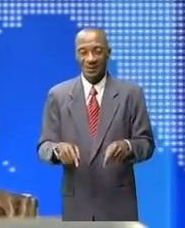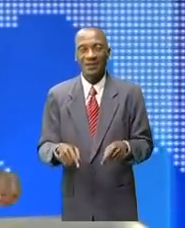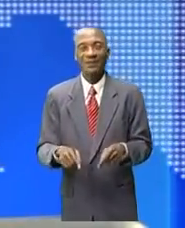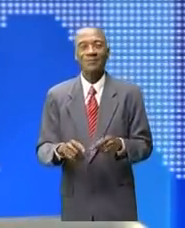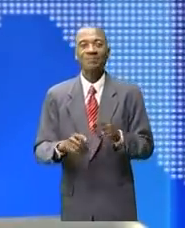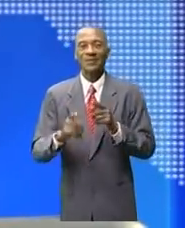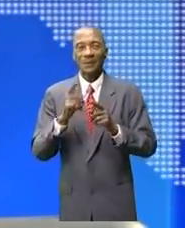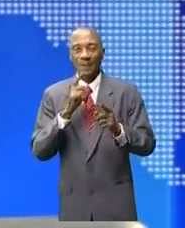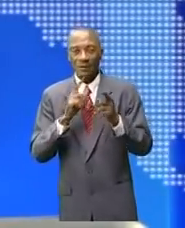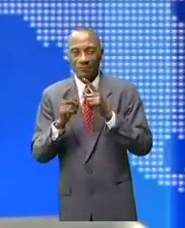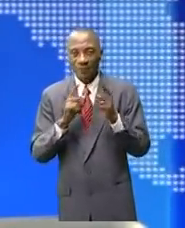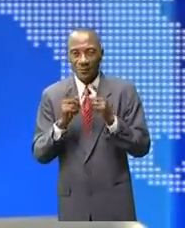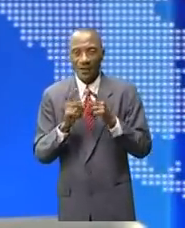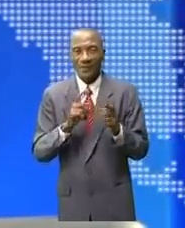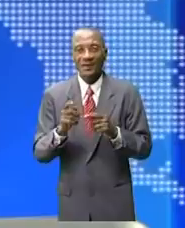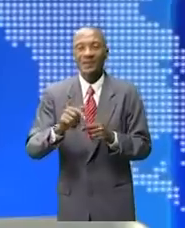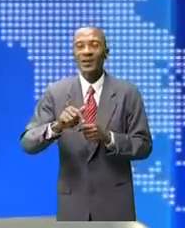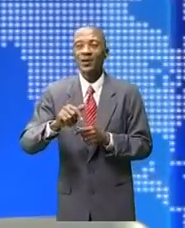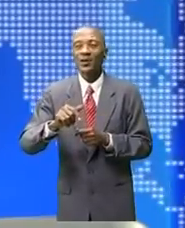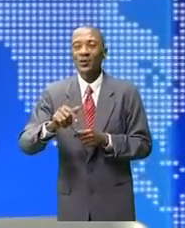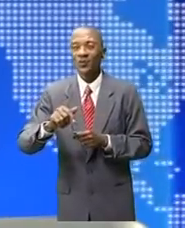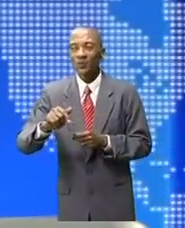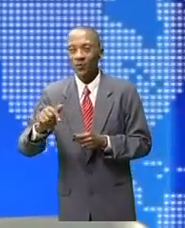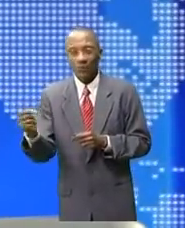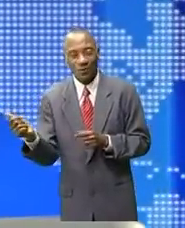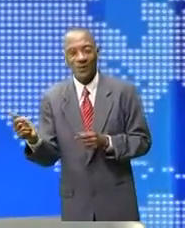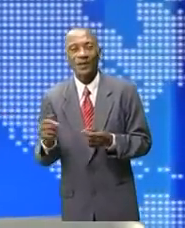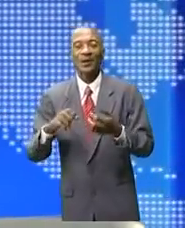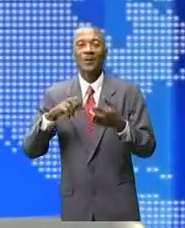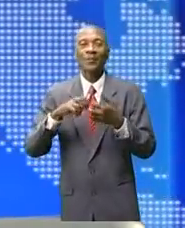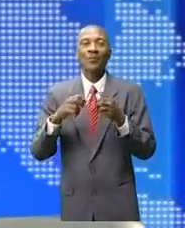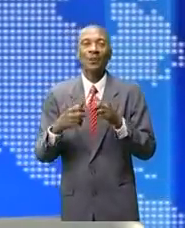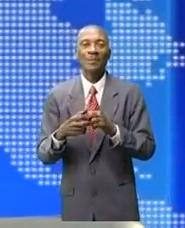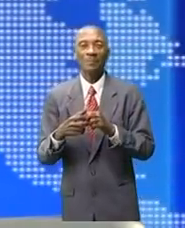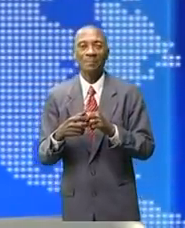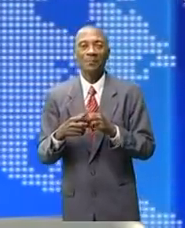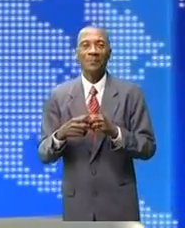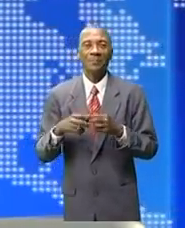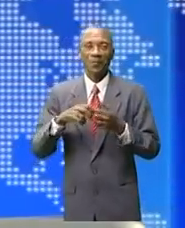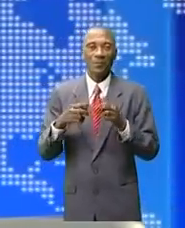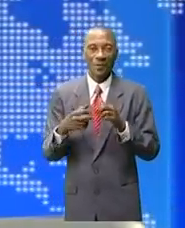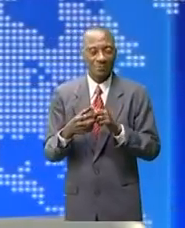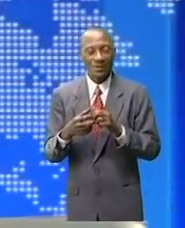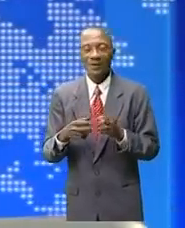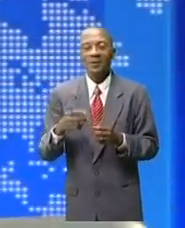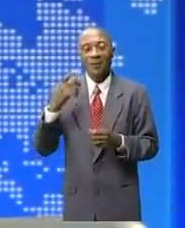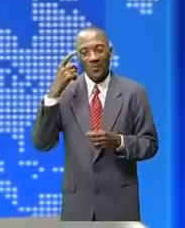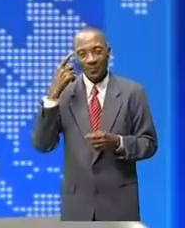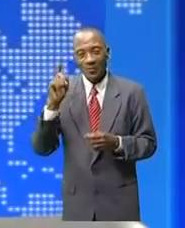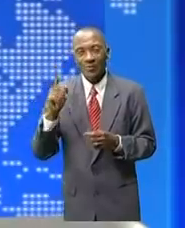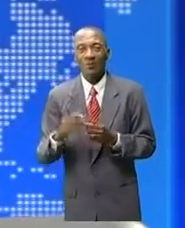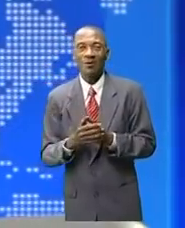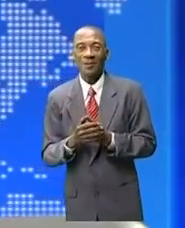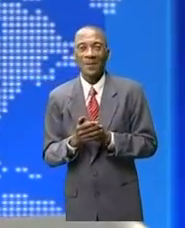très avancé, une situation déplorable pour les commerçants qui ne savent pas comment évacuer leurs marchandises. Un appel est donc